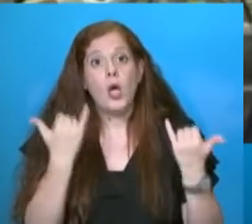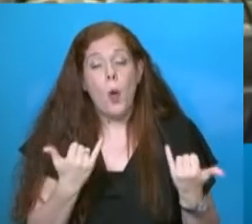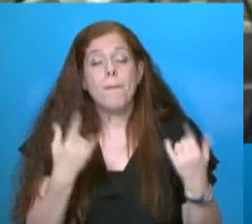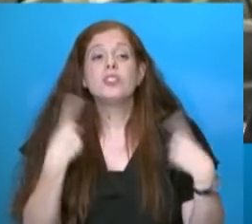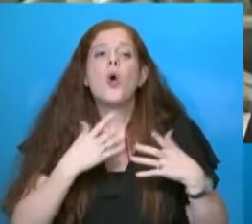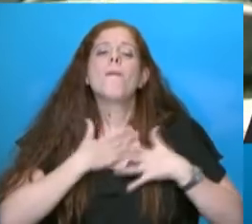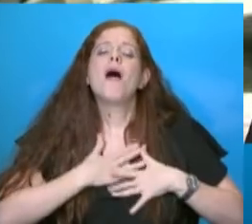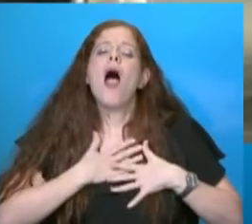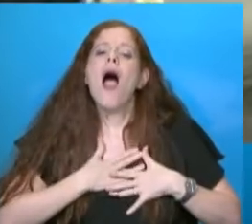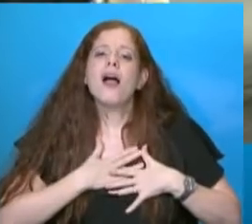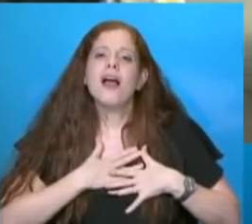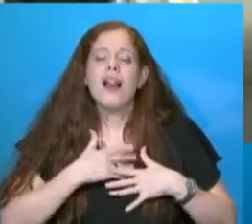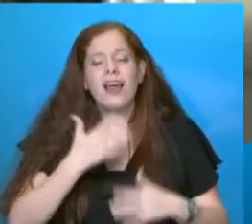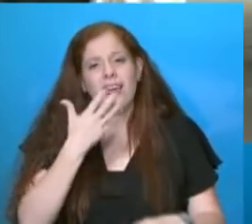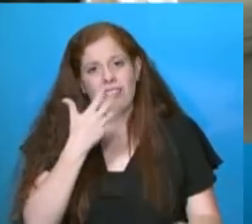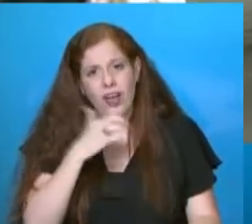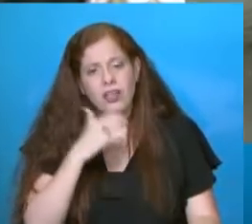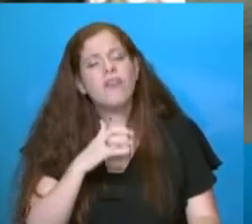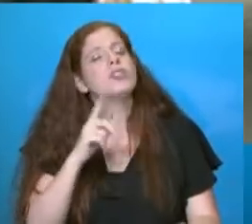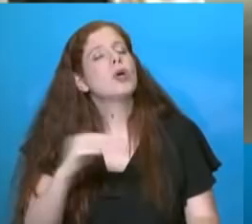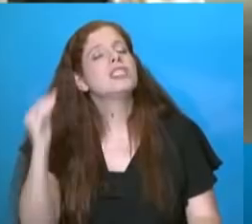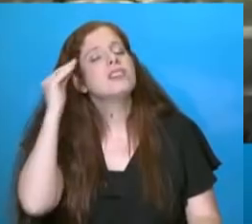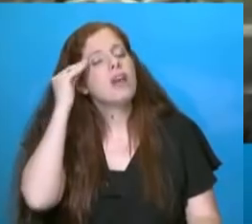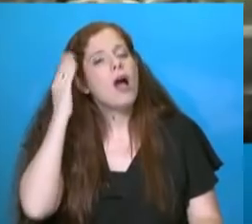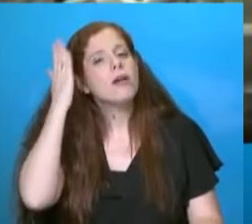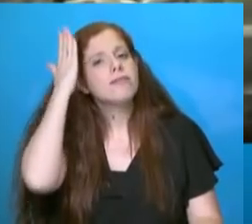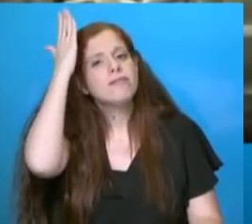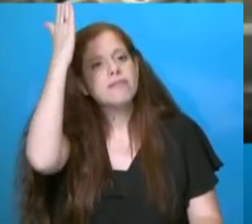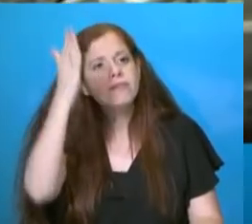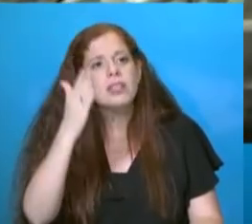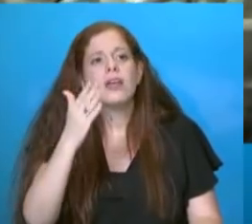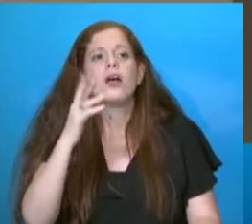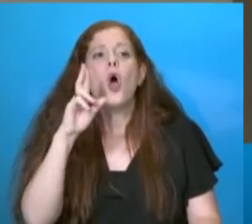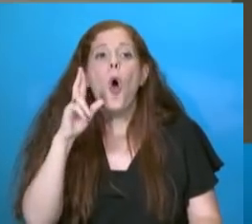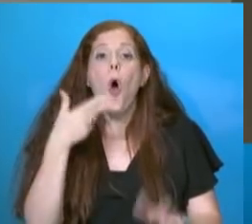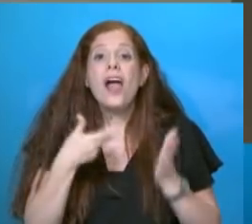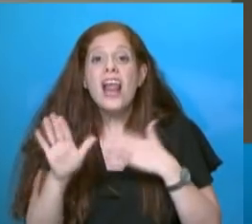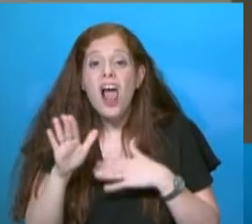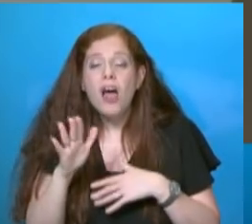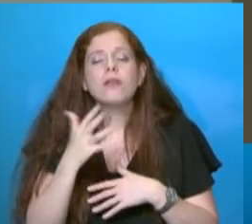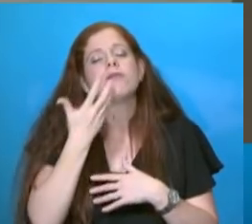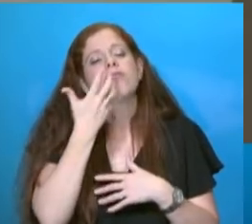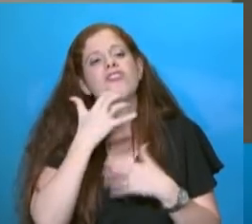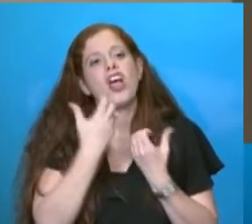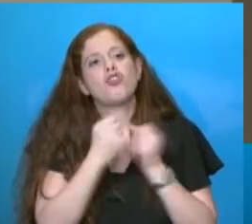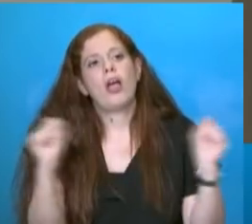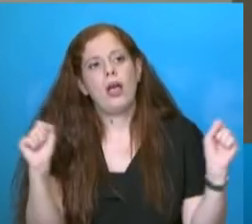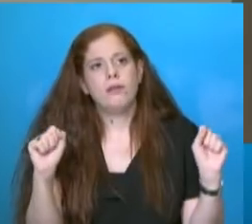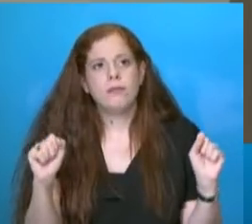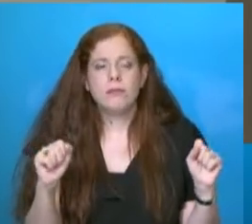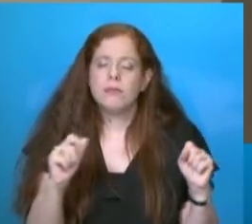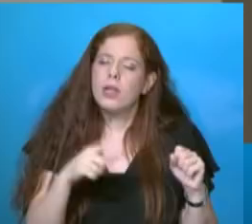הזה עוד יירשם לדורי דורות ביום הזה, בעזרת השם. רון הלך וטבריה השתחררה. הוא איבד שליטה, ואני אומר